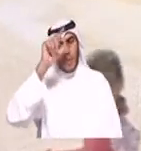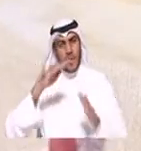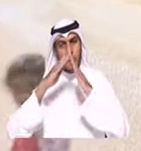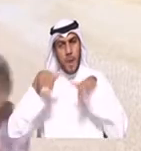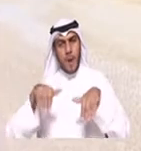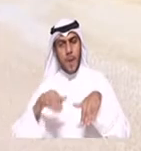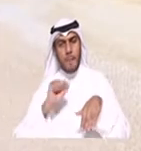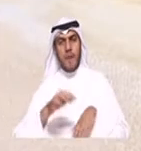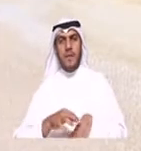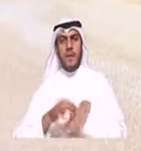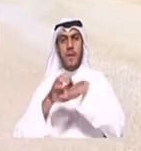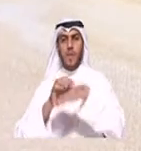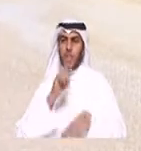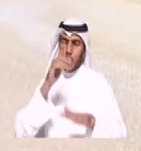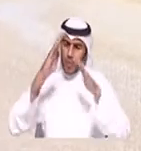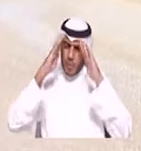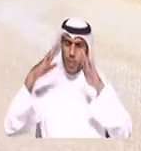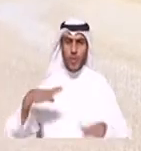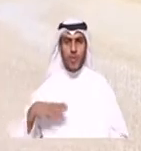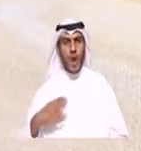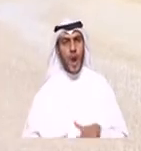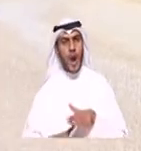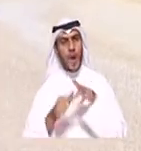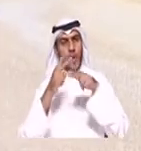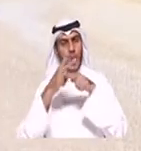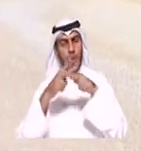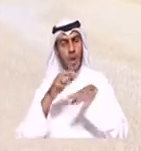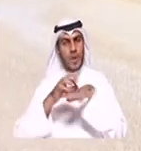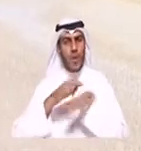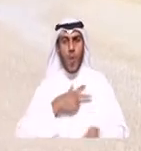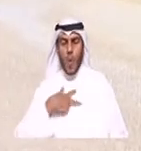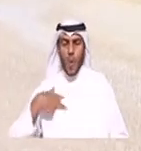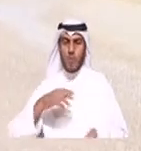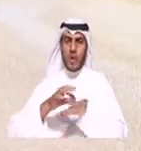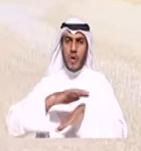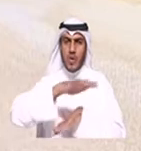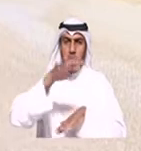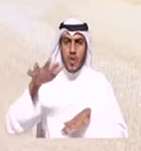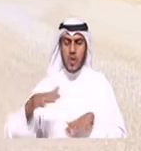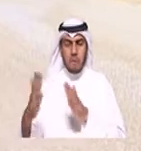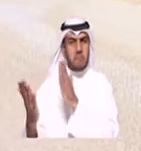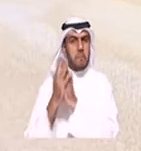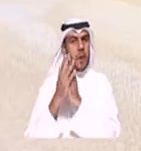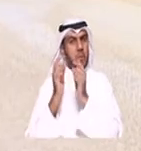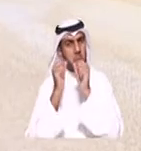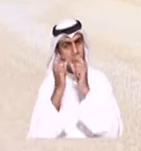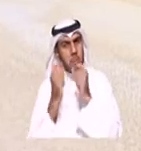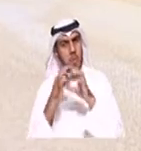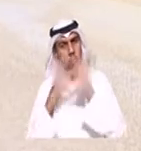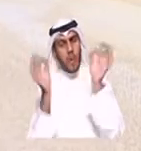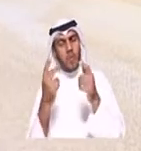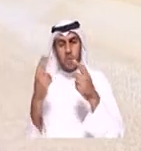الانسانيه حكومتها الفاعله وشعبها الطيب الاصيل في وقفه ما بعدها وقفه مع ازمتهم